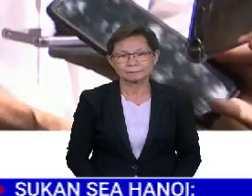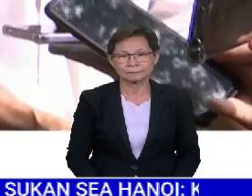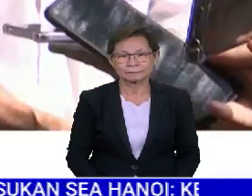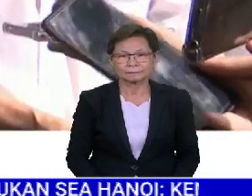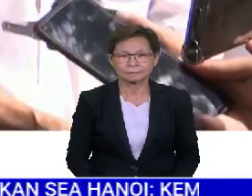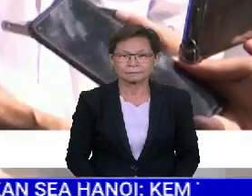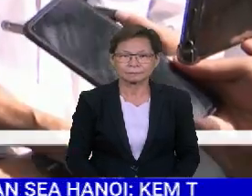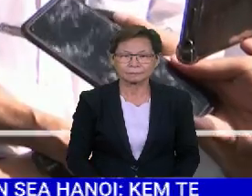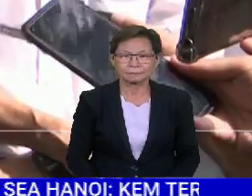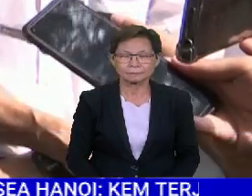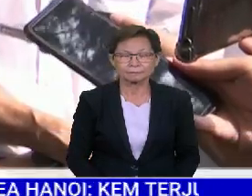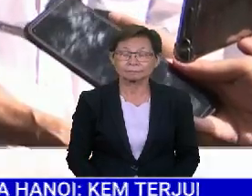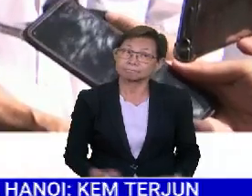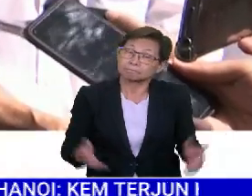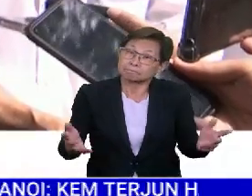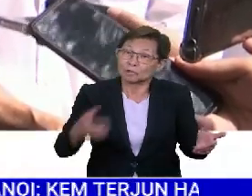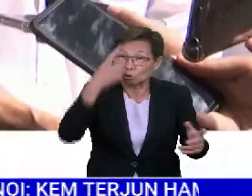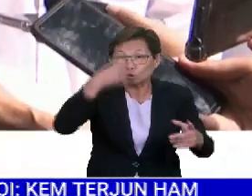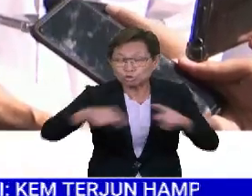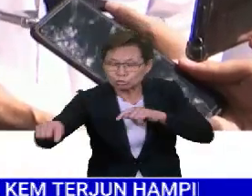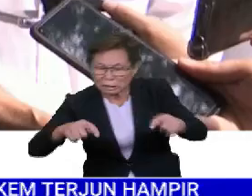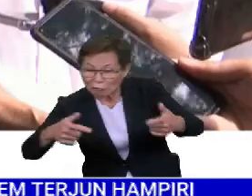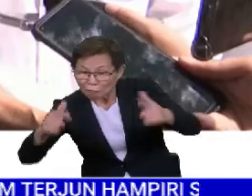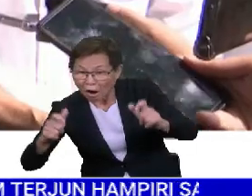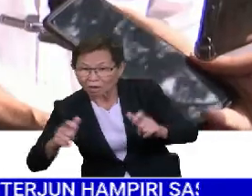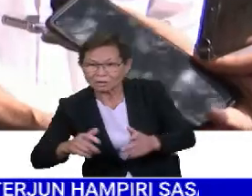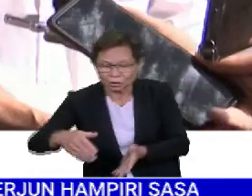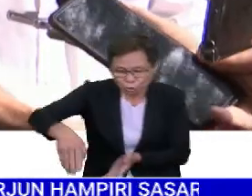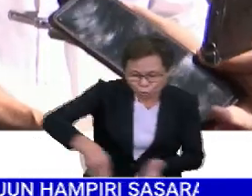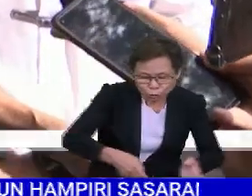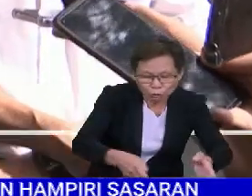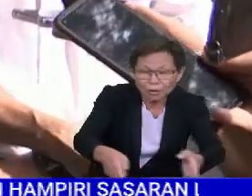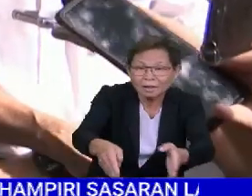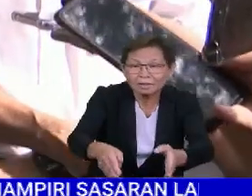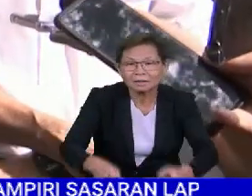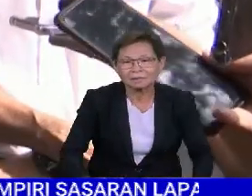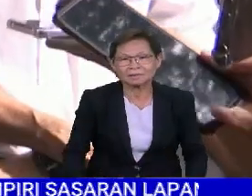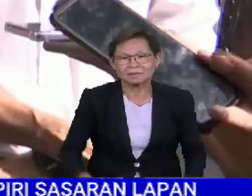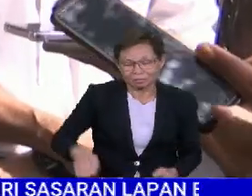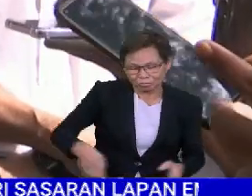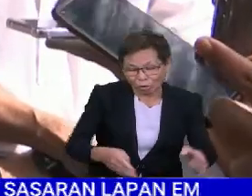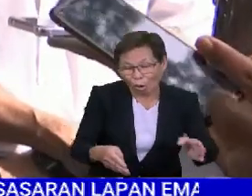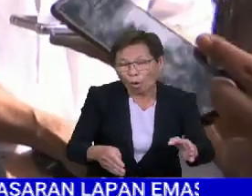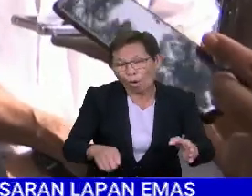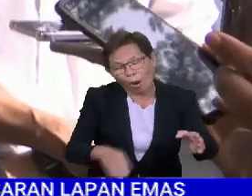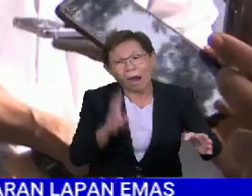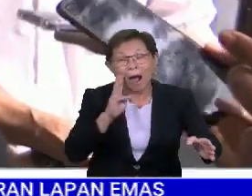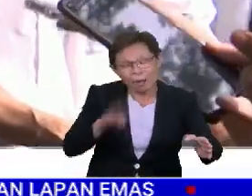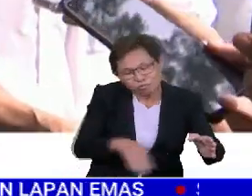Jadi untuk tindakan segera di belat sungai inilah, dia akan limpah balik masuk ke sana. Kita perlu